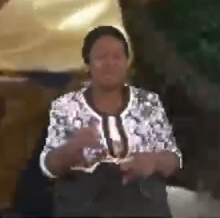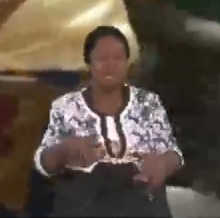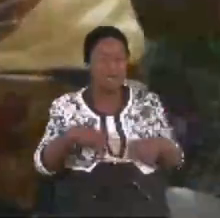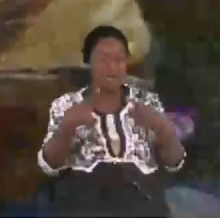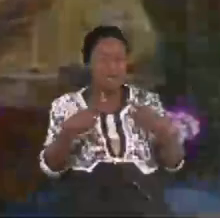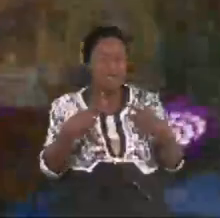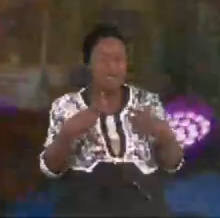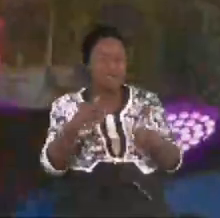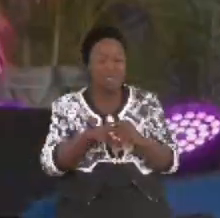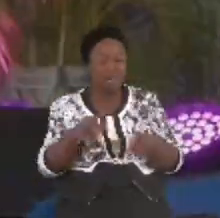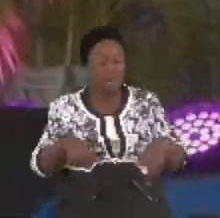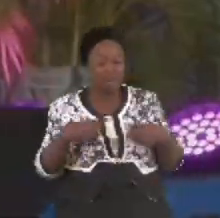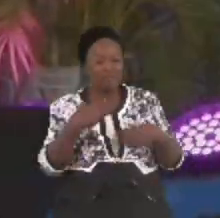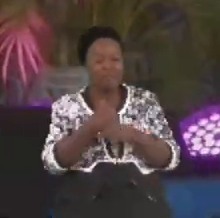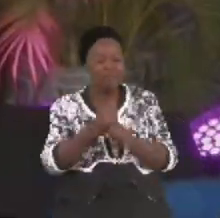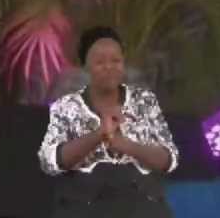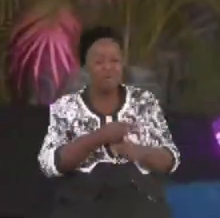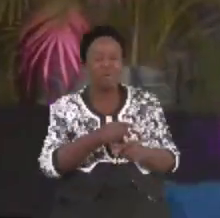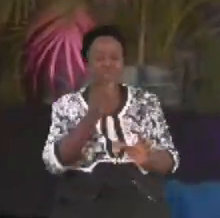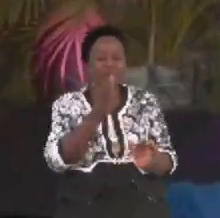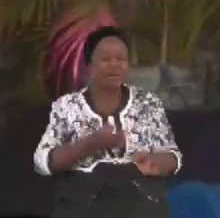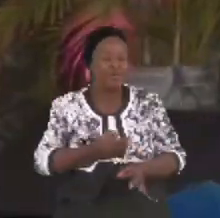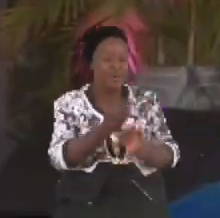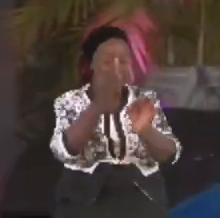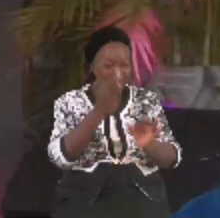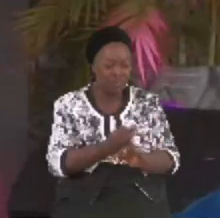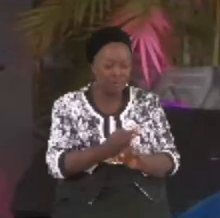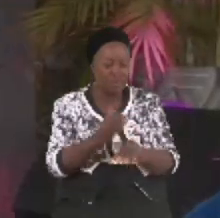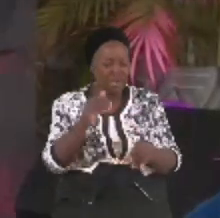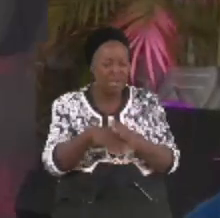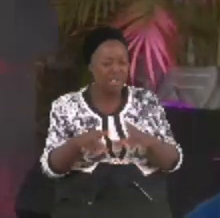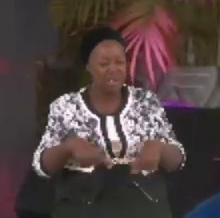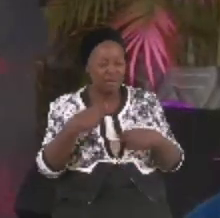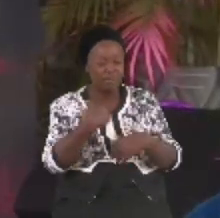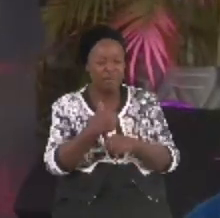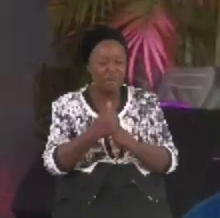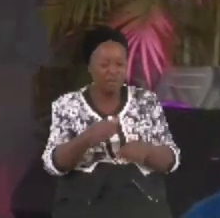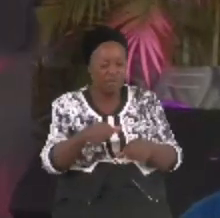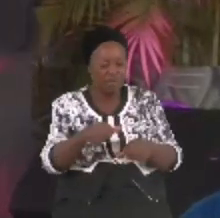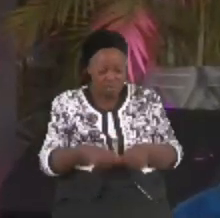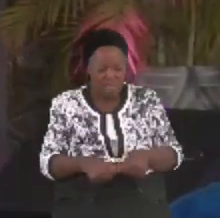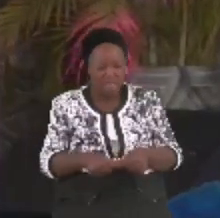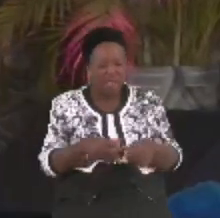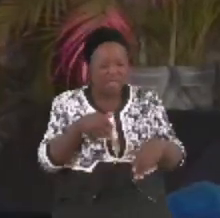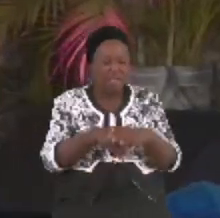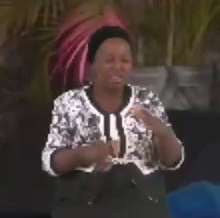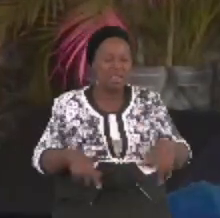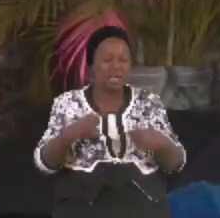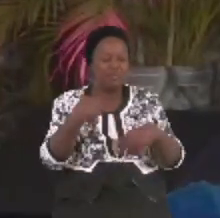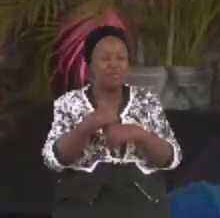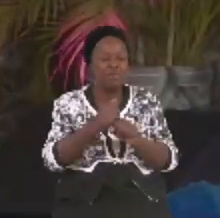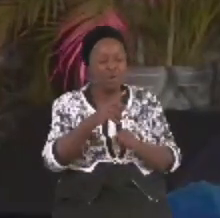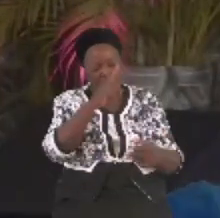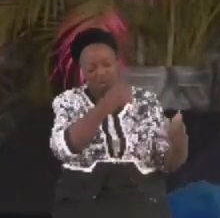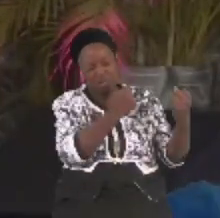Dans la vie, rends-nous directs. Dans la vie, rends-nous fermes. Dans la vie, rends-nous courageux